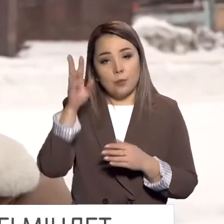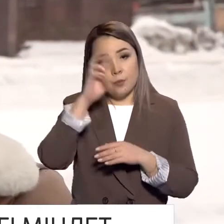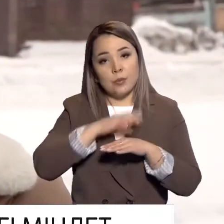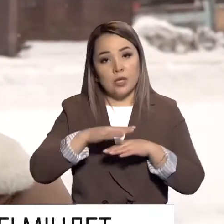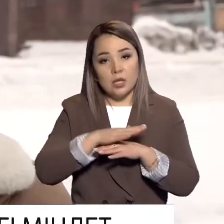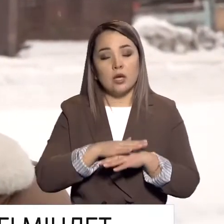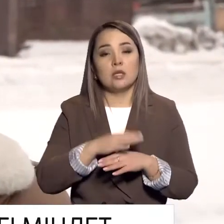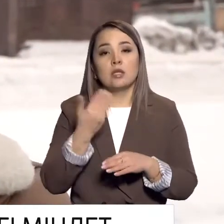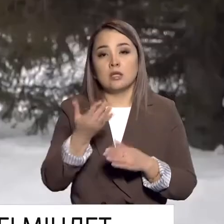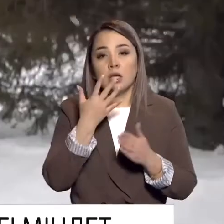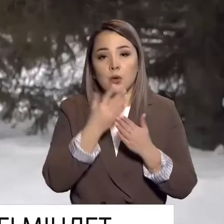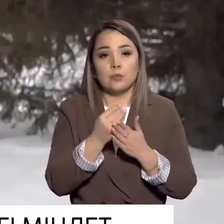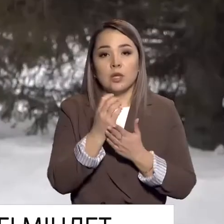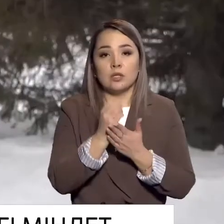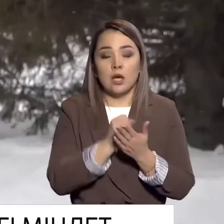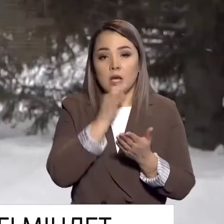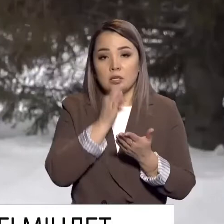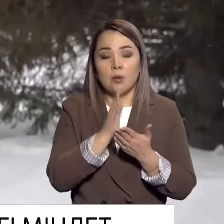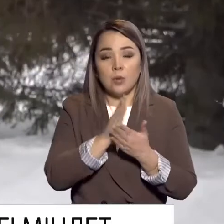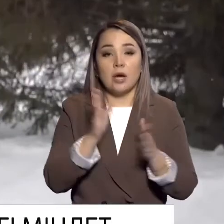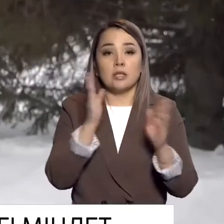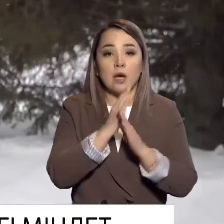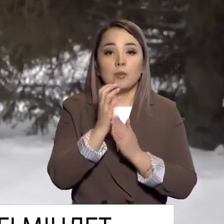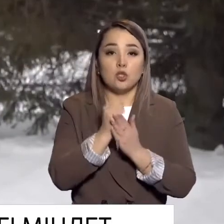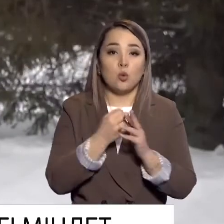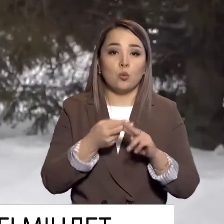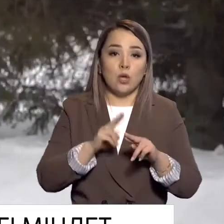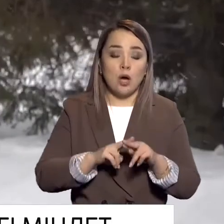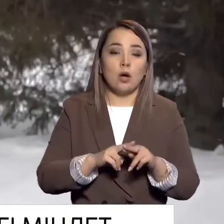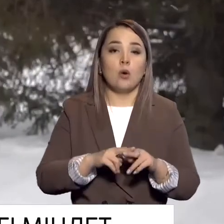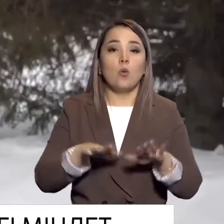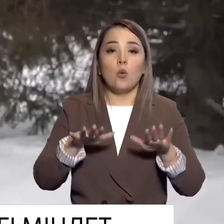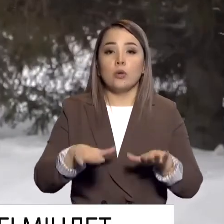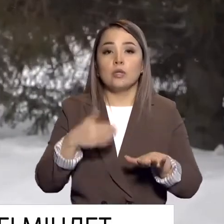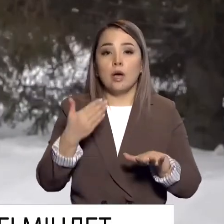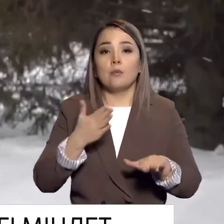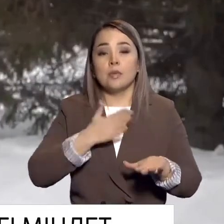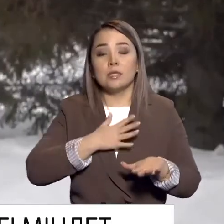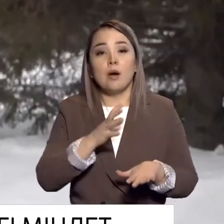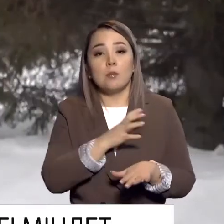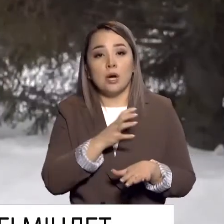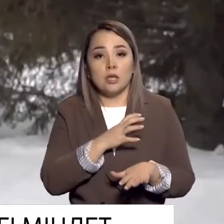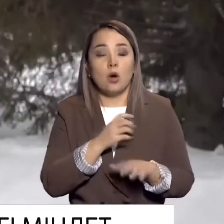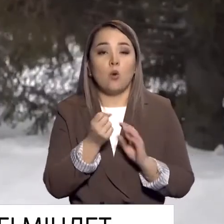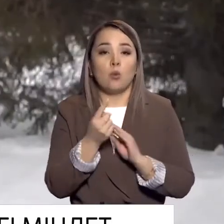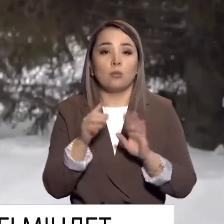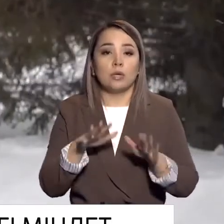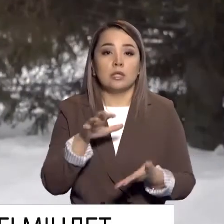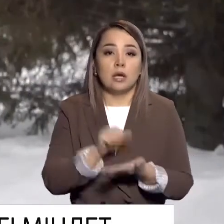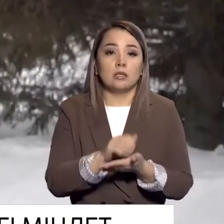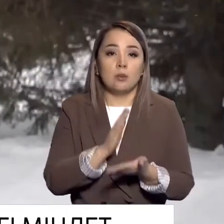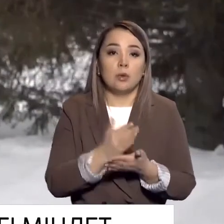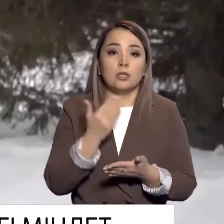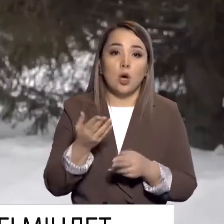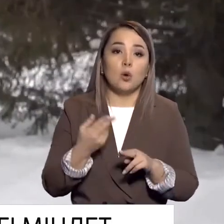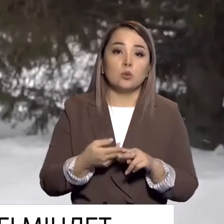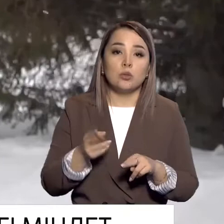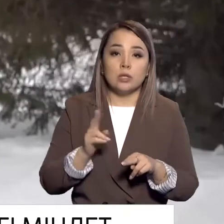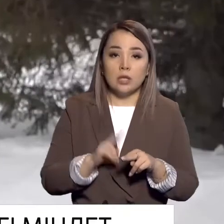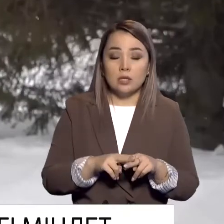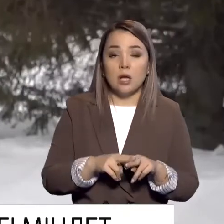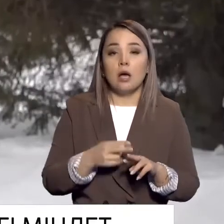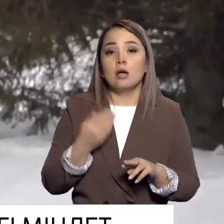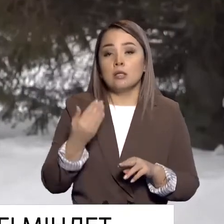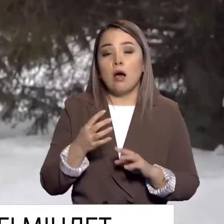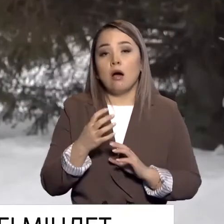мемлекеттік меншікте. Табиғи ресурстарының орны бізде байлығы 11-ші орында екенбіз. Сондықтан